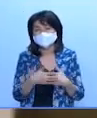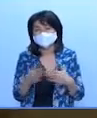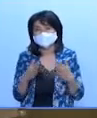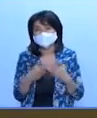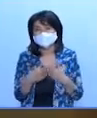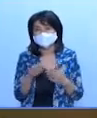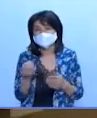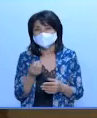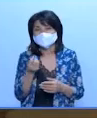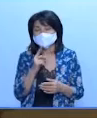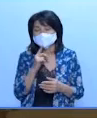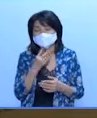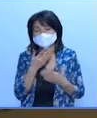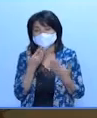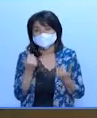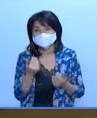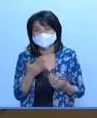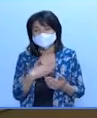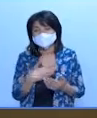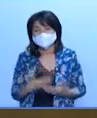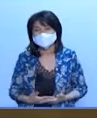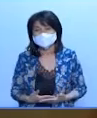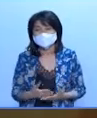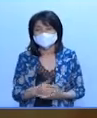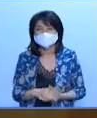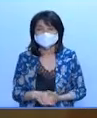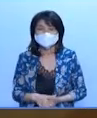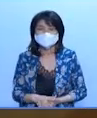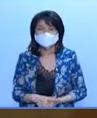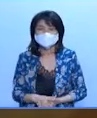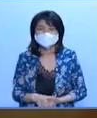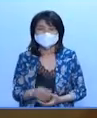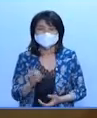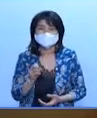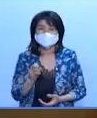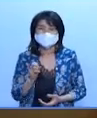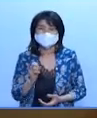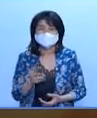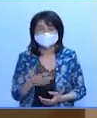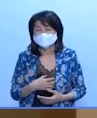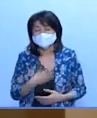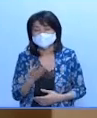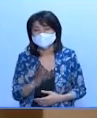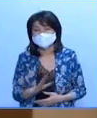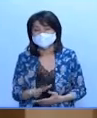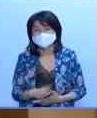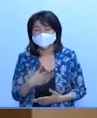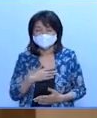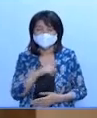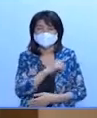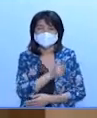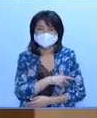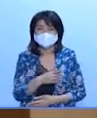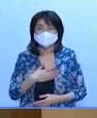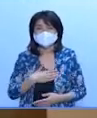не осложняет нашу жизнь. Ну, как бы... И не пугает. Мы сильные,